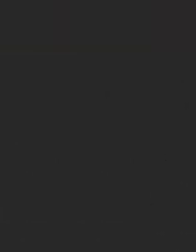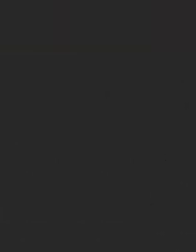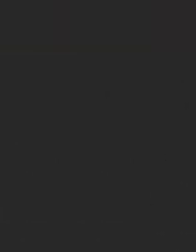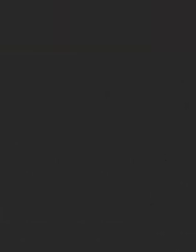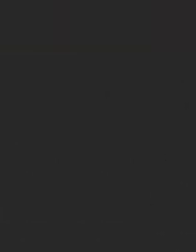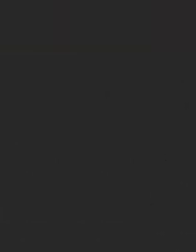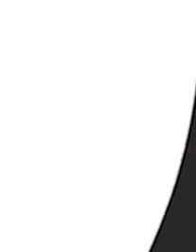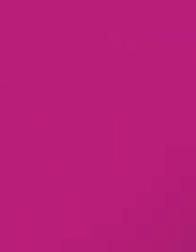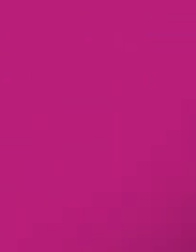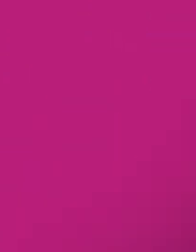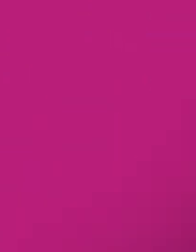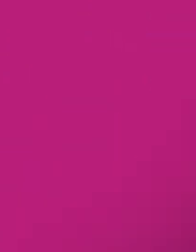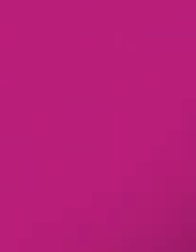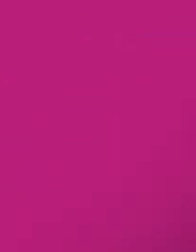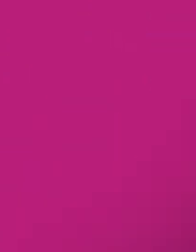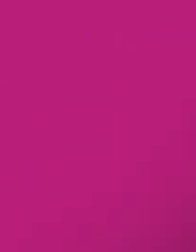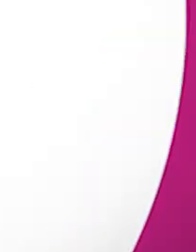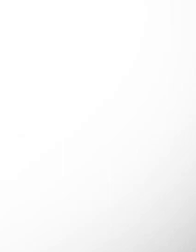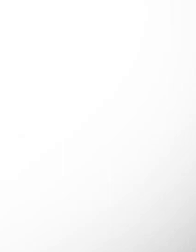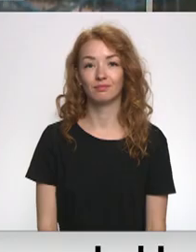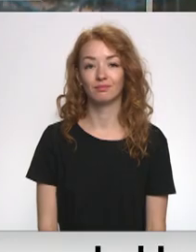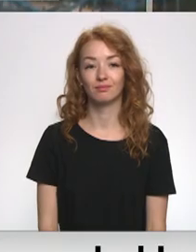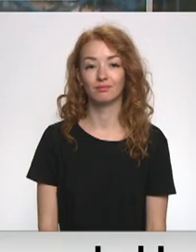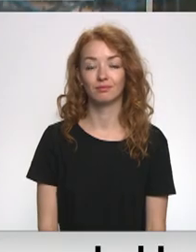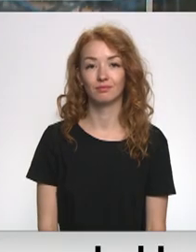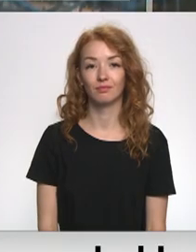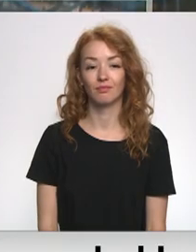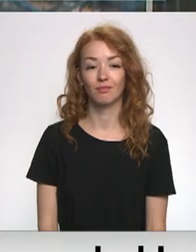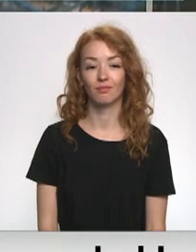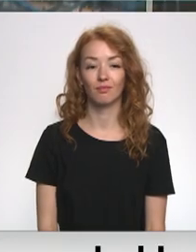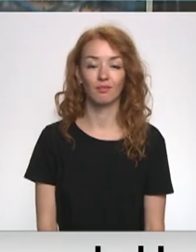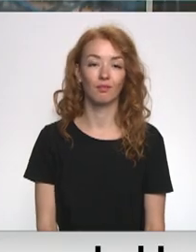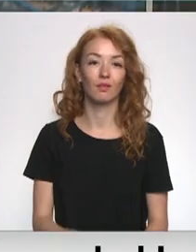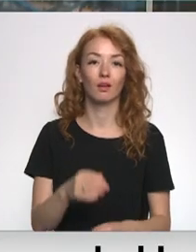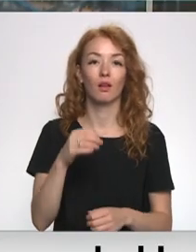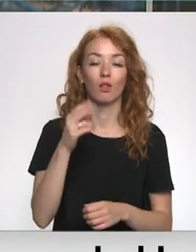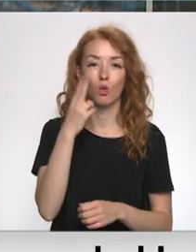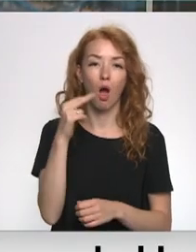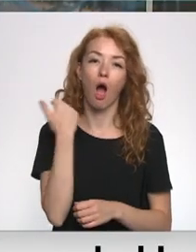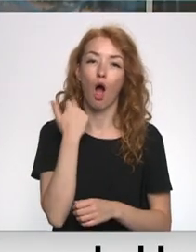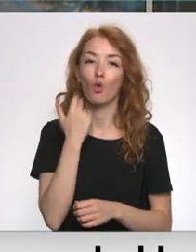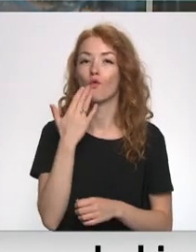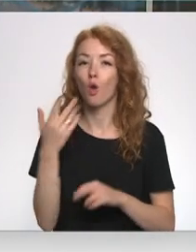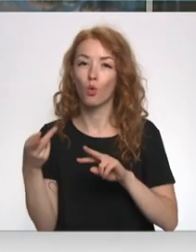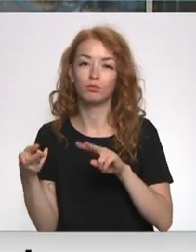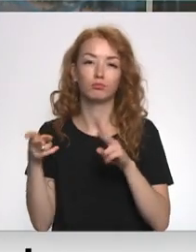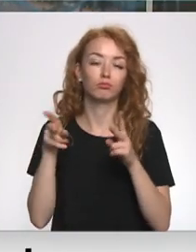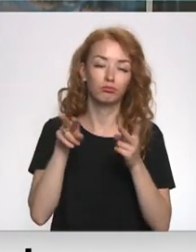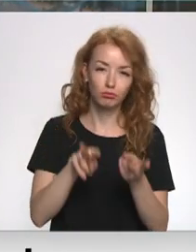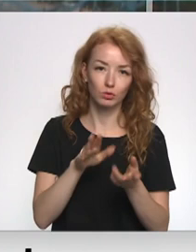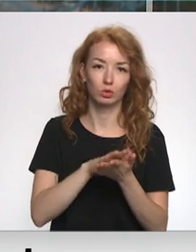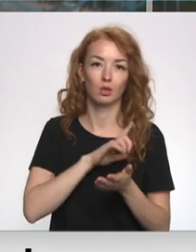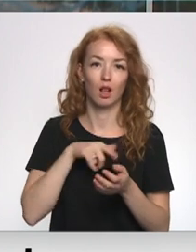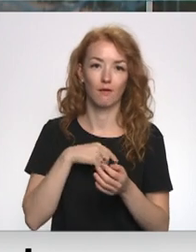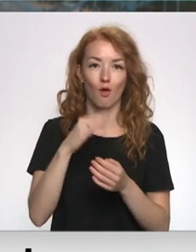Re, viss ēters ir te! Fox, jeb no angļu valodas latviski lapsa, tā sauc apvidus